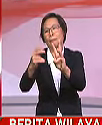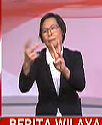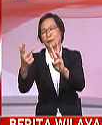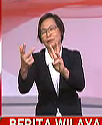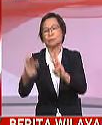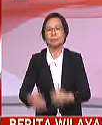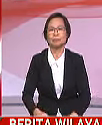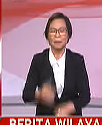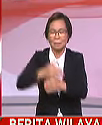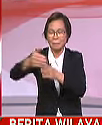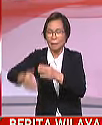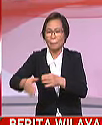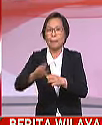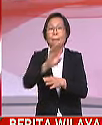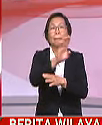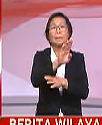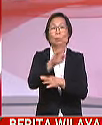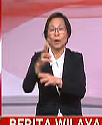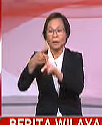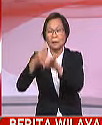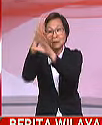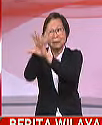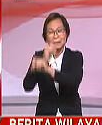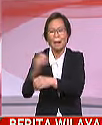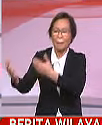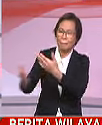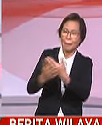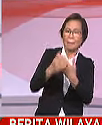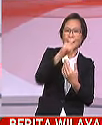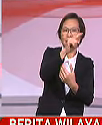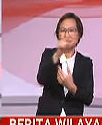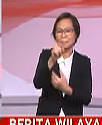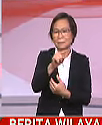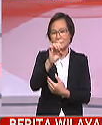Baik, saudara, sekian berita wilayah dari Sarawak. Kita kembali bersama Zera di Angkasa